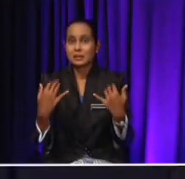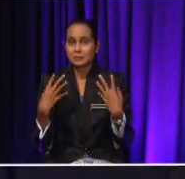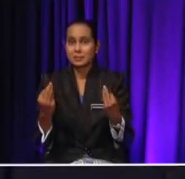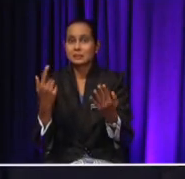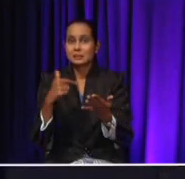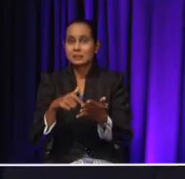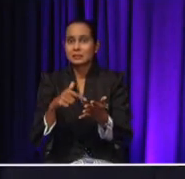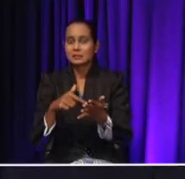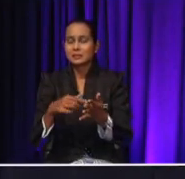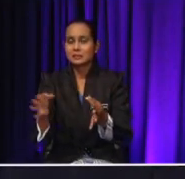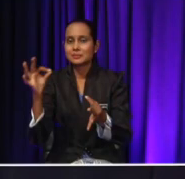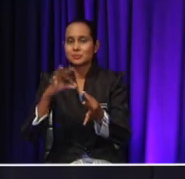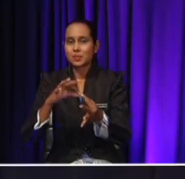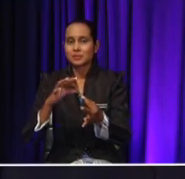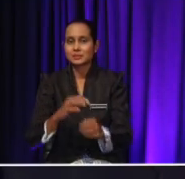relevan